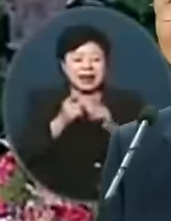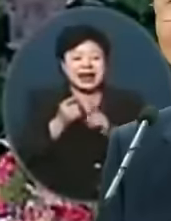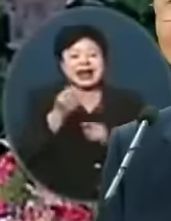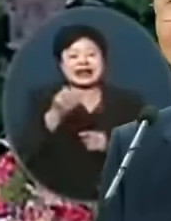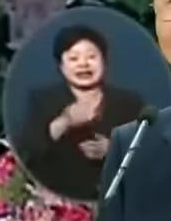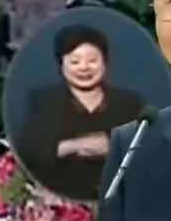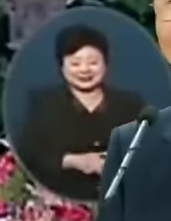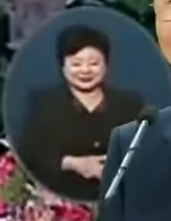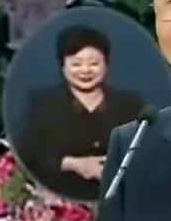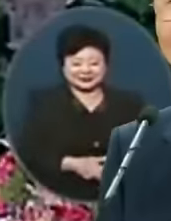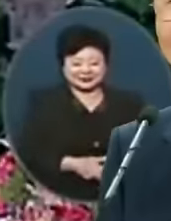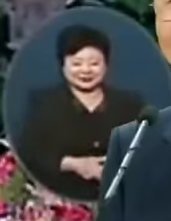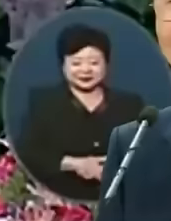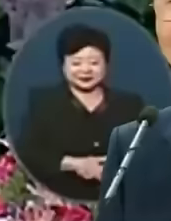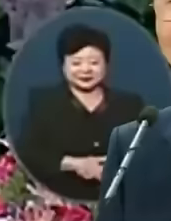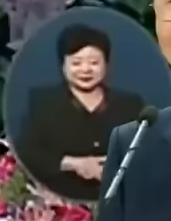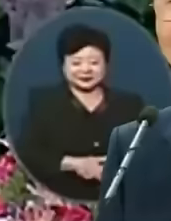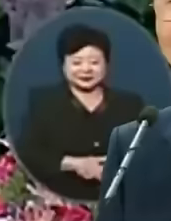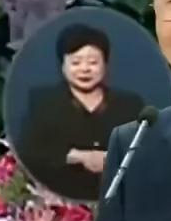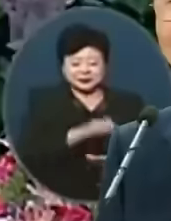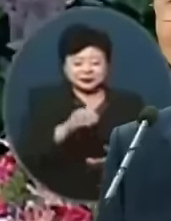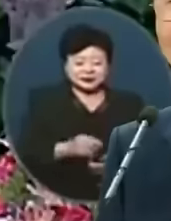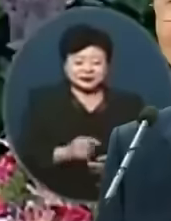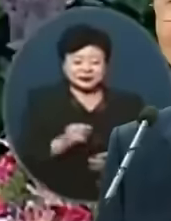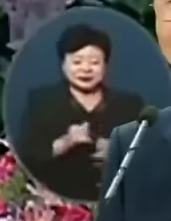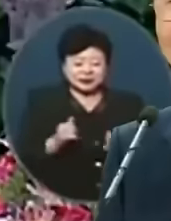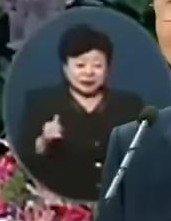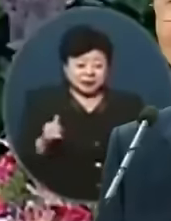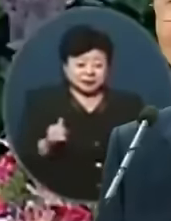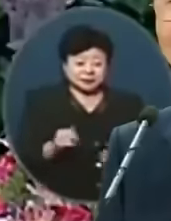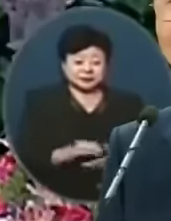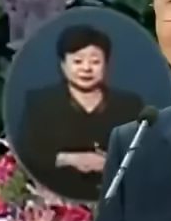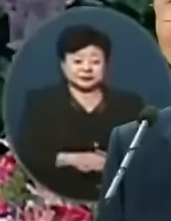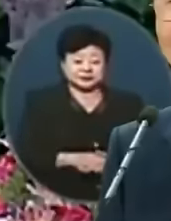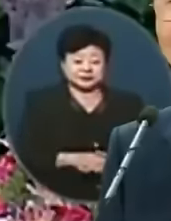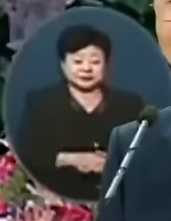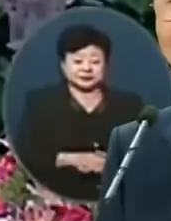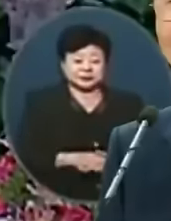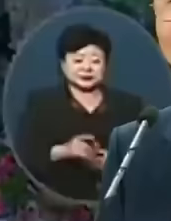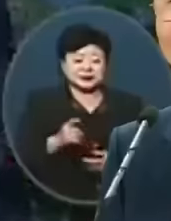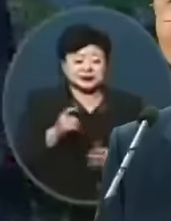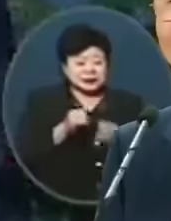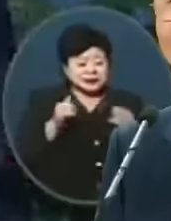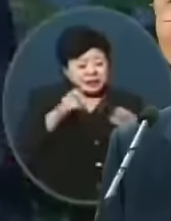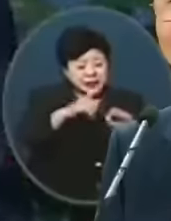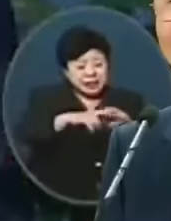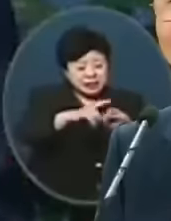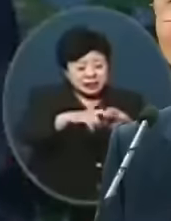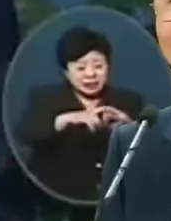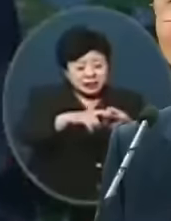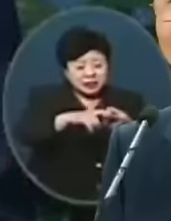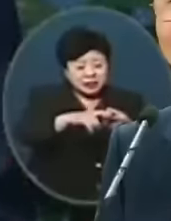말하라는 것입니다. 우리가 한두 사람 모여서 의논할지라도 어떤 사람에 대해서